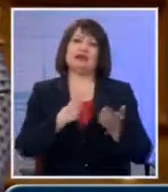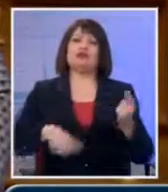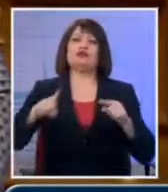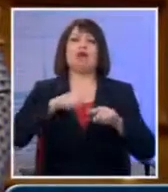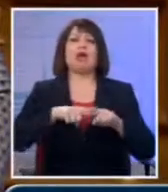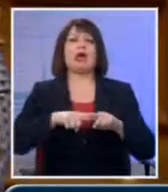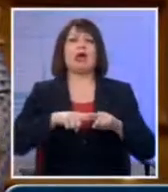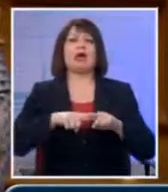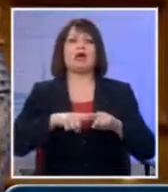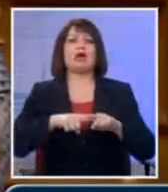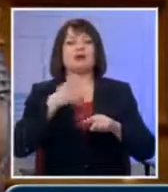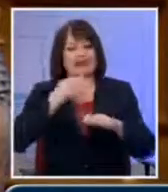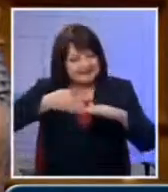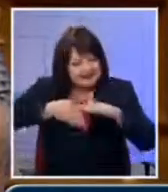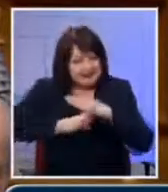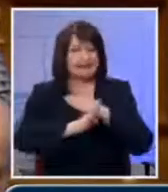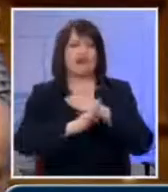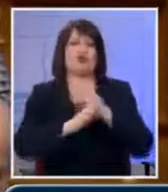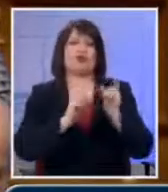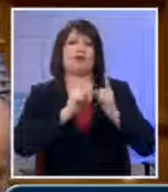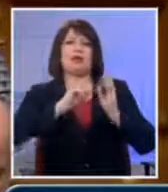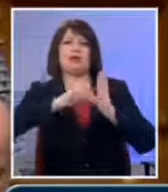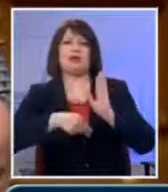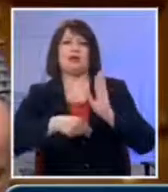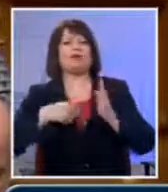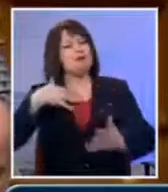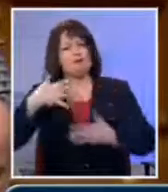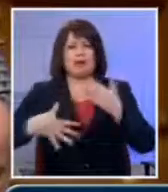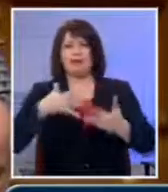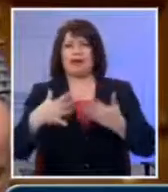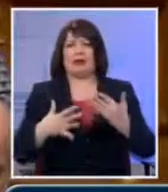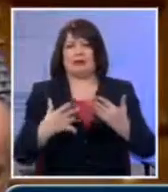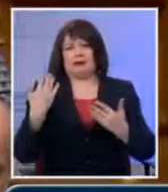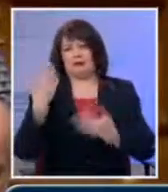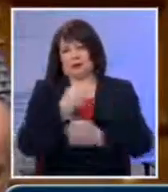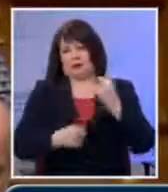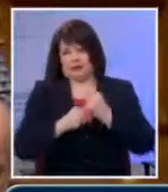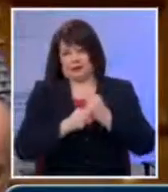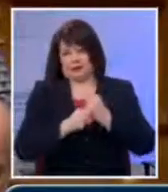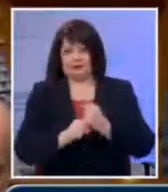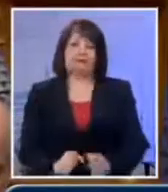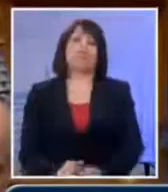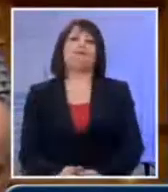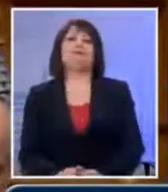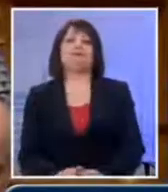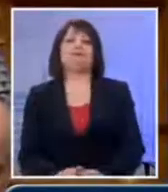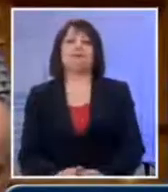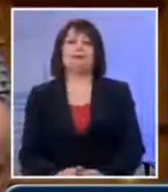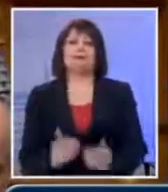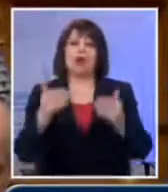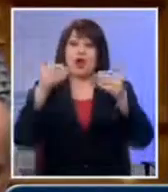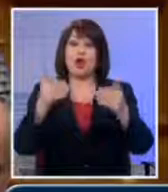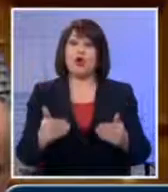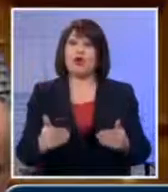λαού προκειμένου να φύγει η χώρα από αυτή την τρομακτική περιπέτεια που βρίσκεται τα τελευταία χρόνια. Και τα όρια της